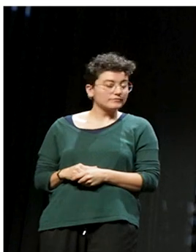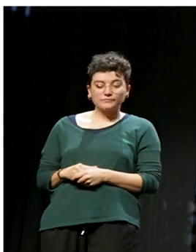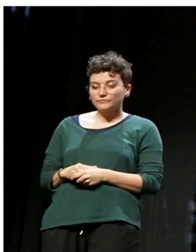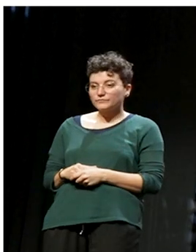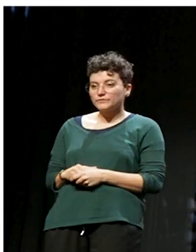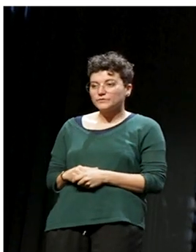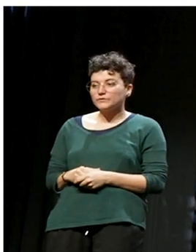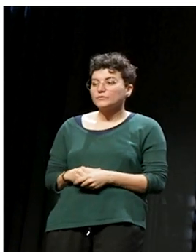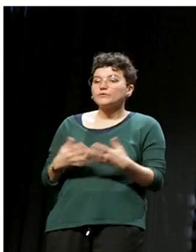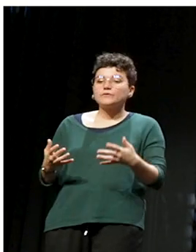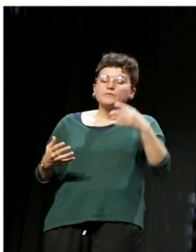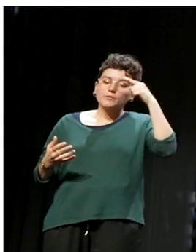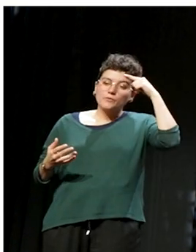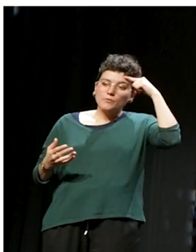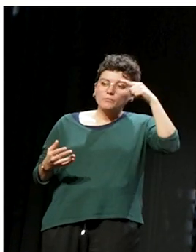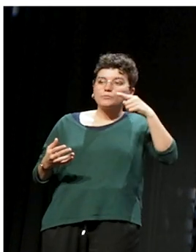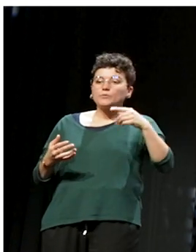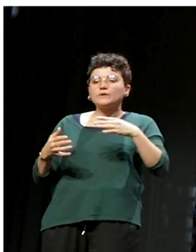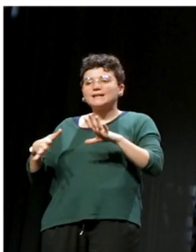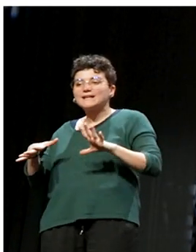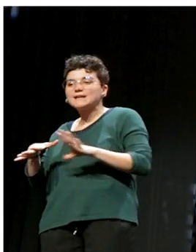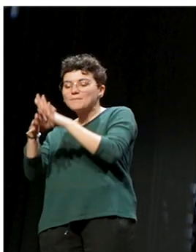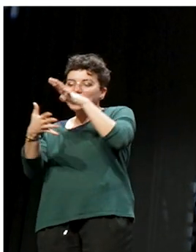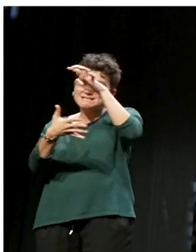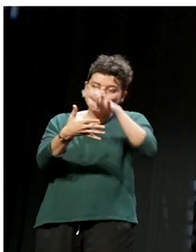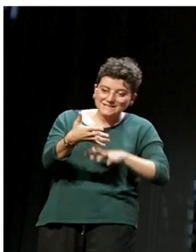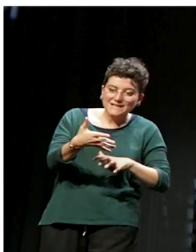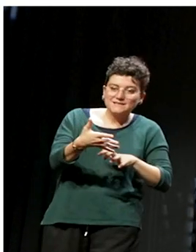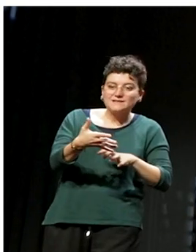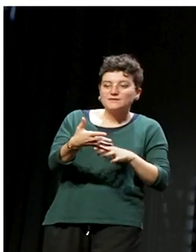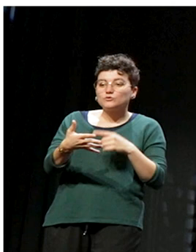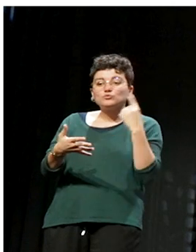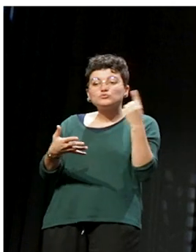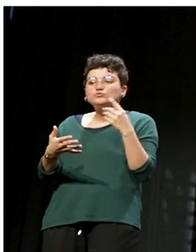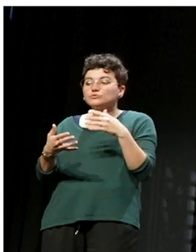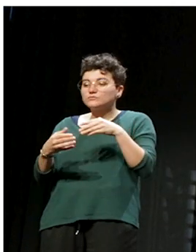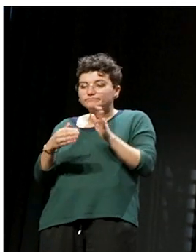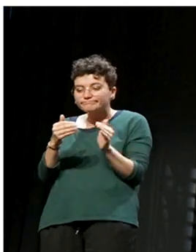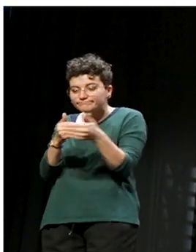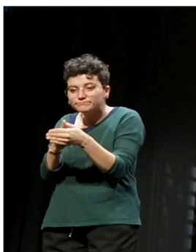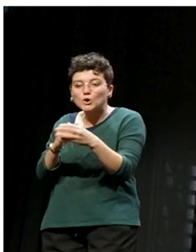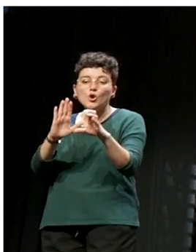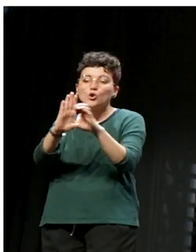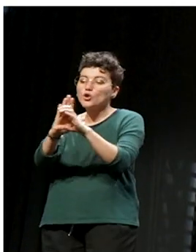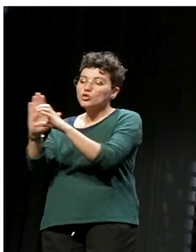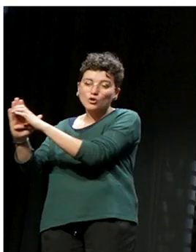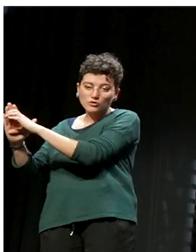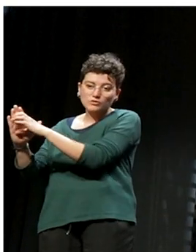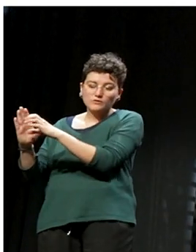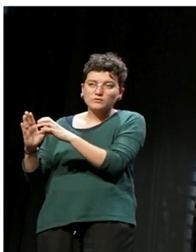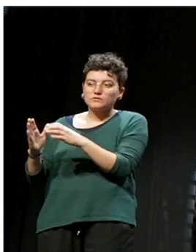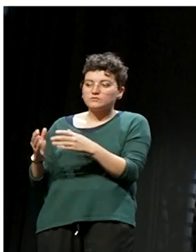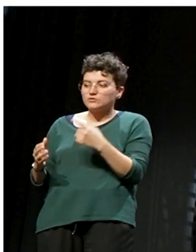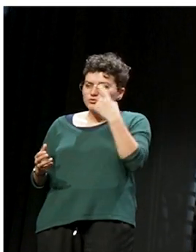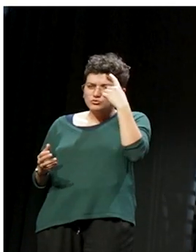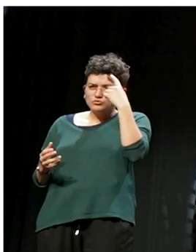a encodé ces images et on a ce qu'on s'appelle, c'est-à-dire que n'importe quelle image dans le monde a un embedding, ou je crois que ça s'appelle le plongement en français,